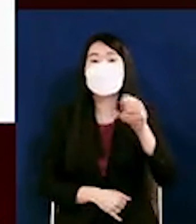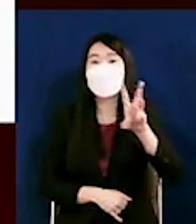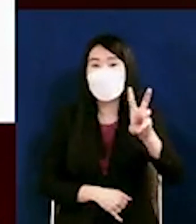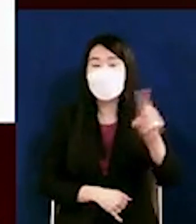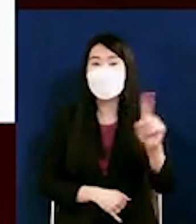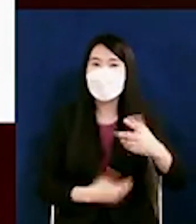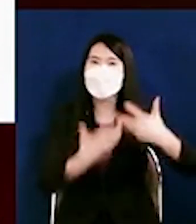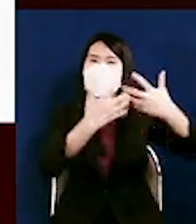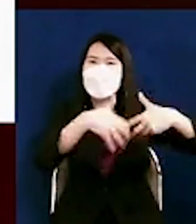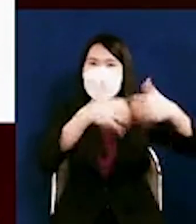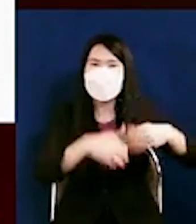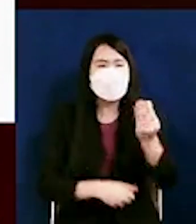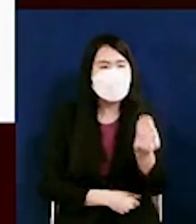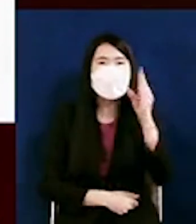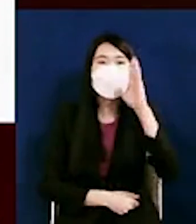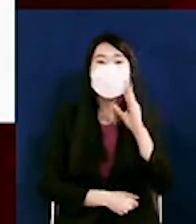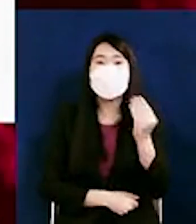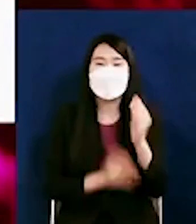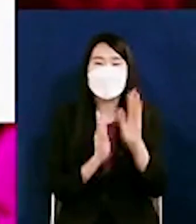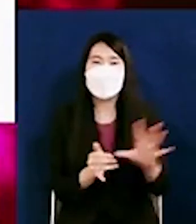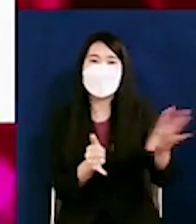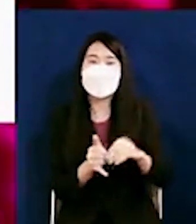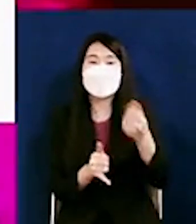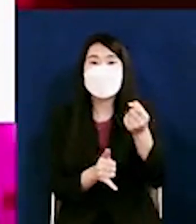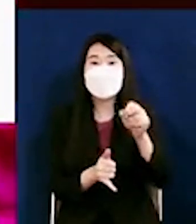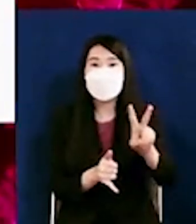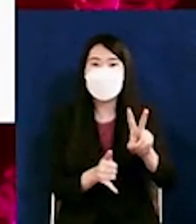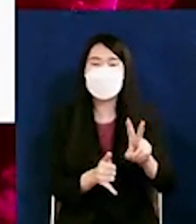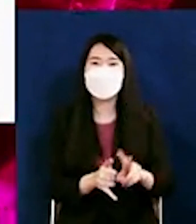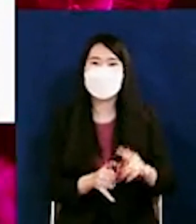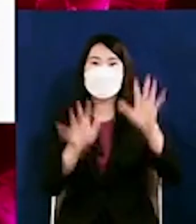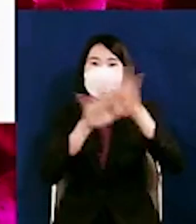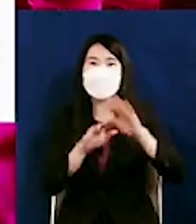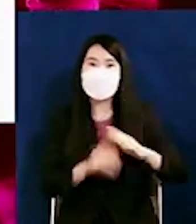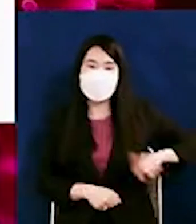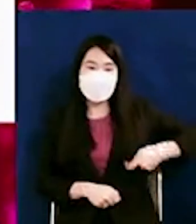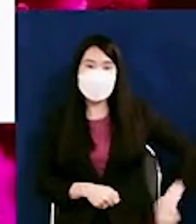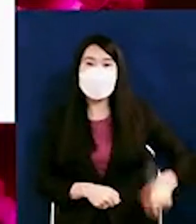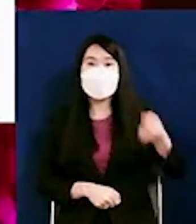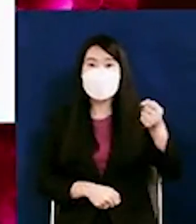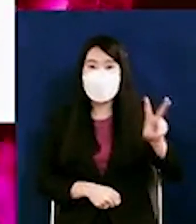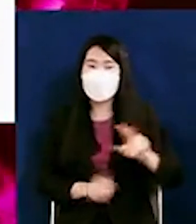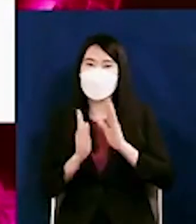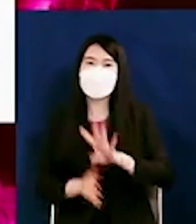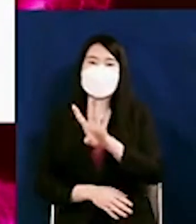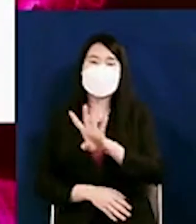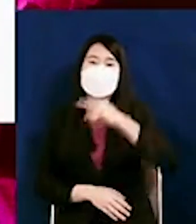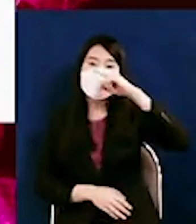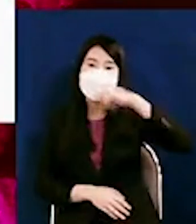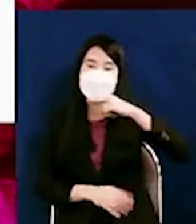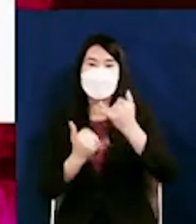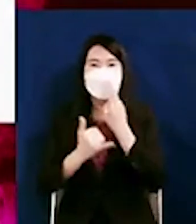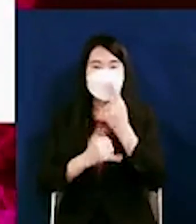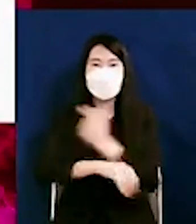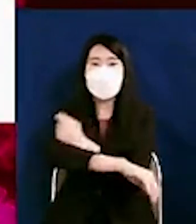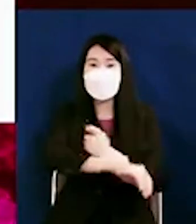ไย12คนเป็นเขมร4คนเป็นคนไทยซึ่งอันนี้เนี่ยเราก็ได้ประสานกับ